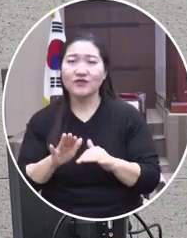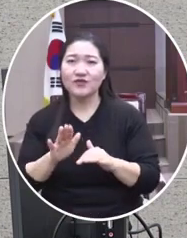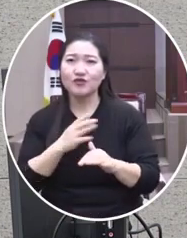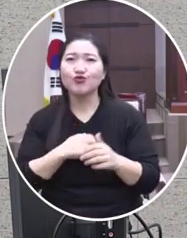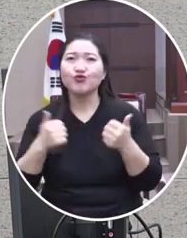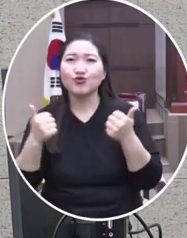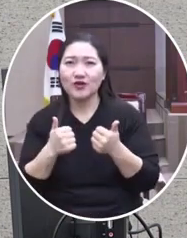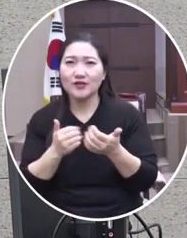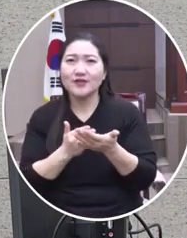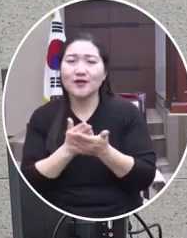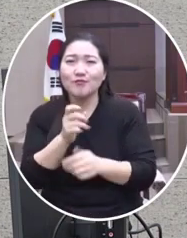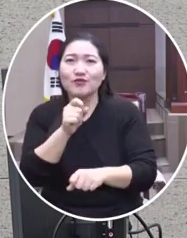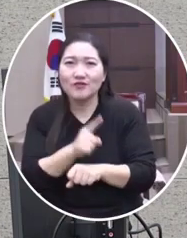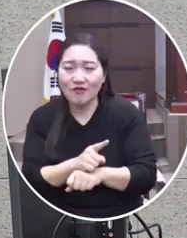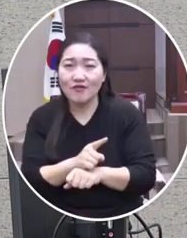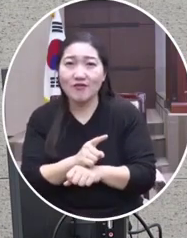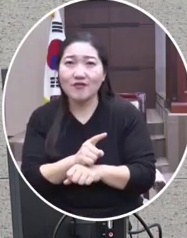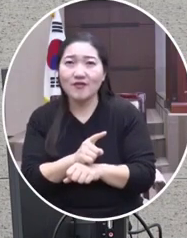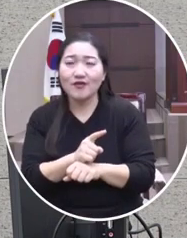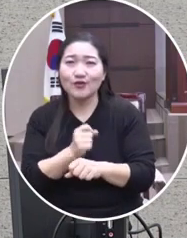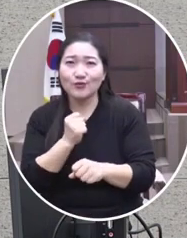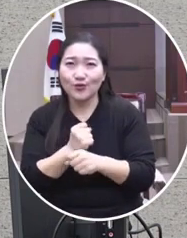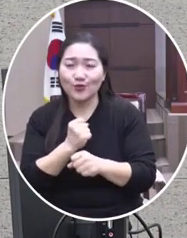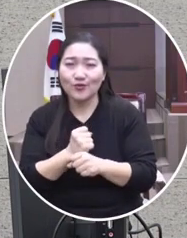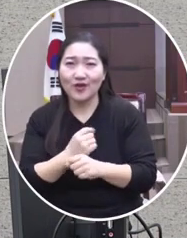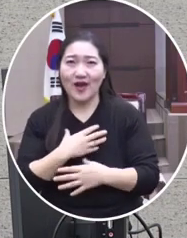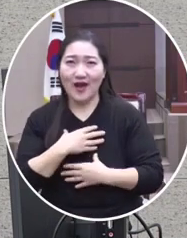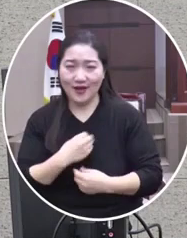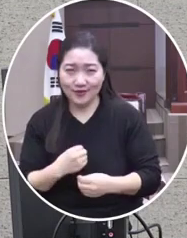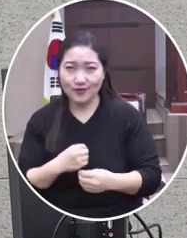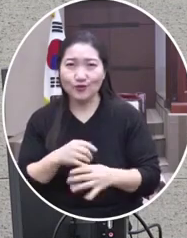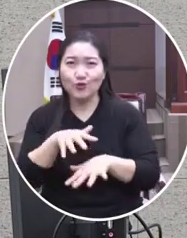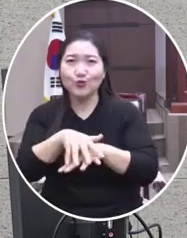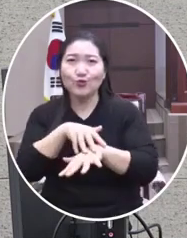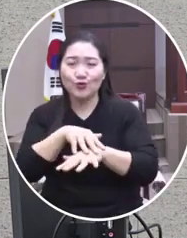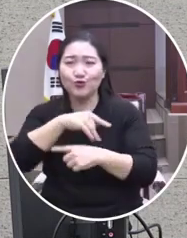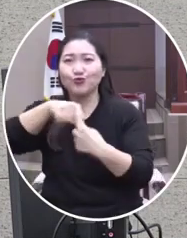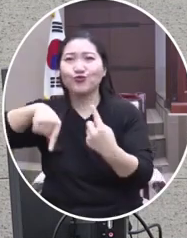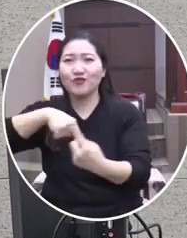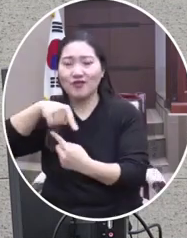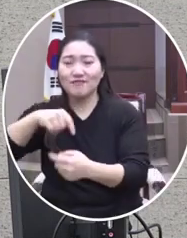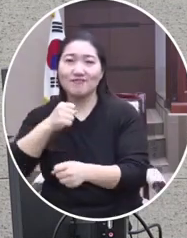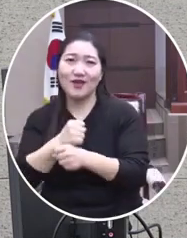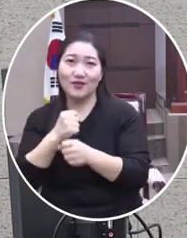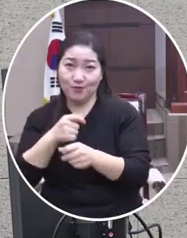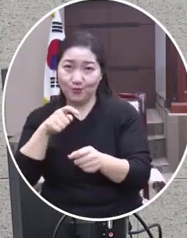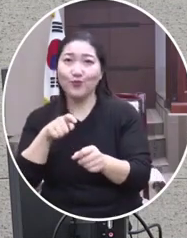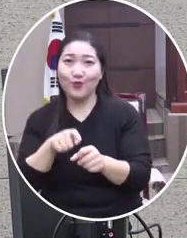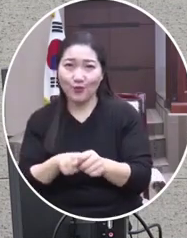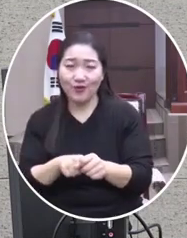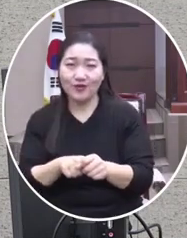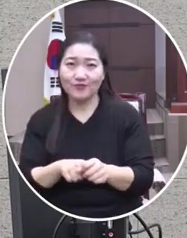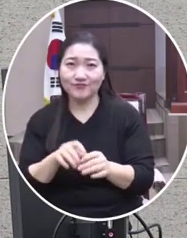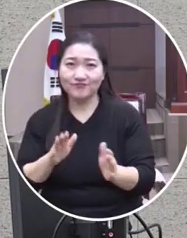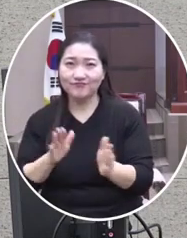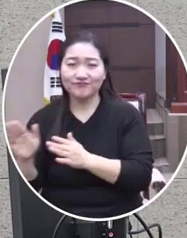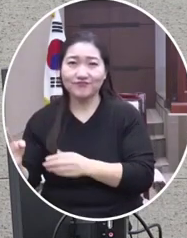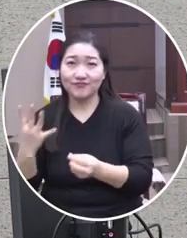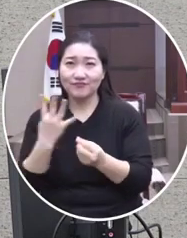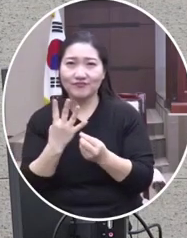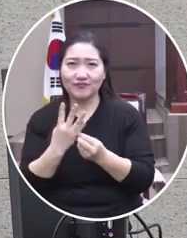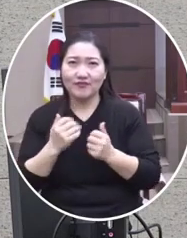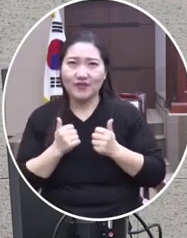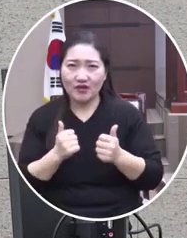의회의 전문성 제고와 안정적인 조직운영의 기초가 될 것입니다 넷째 내실